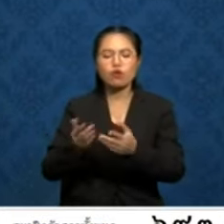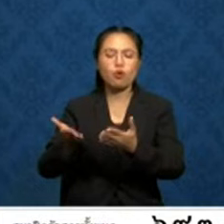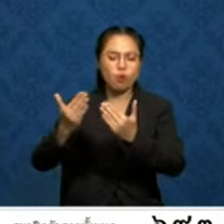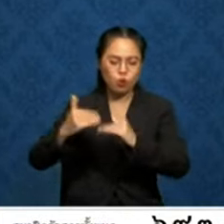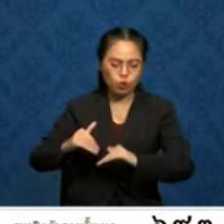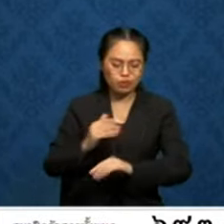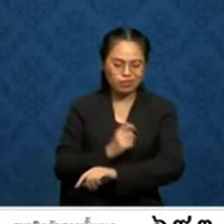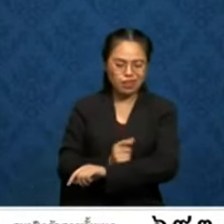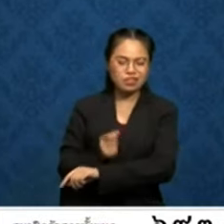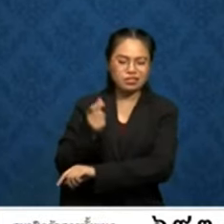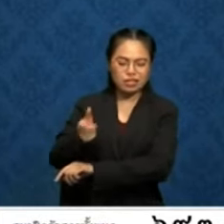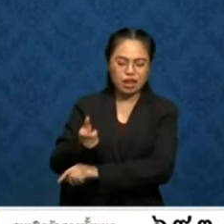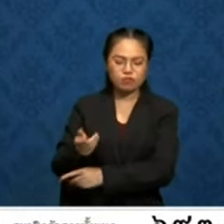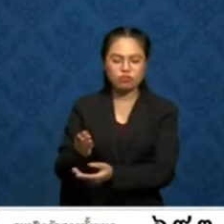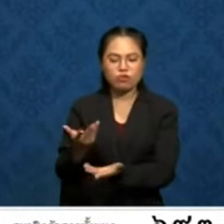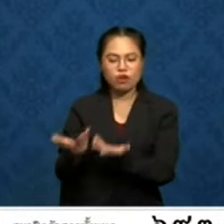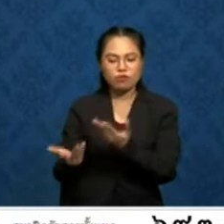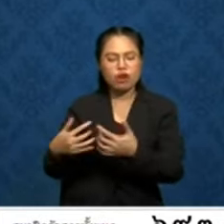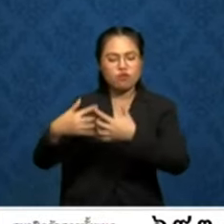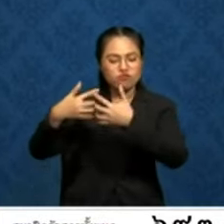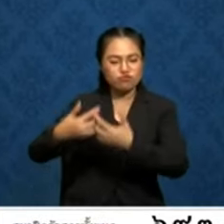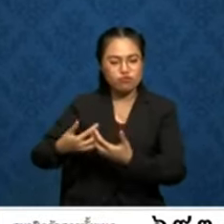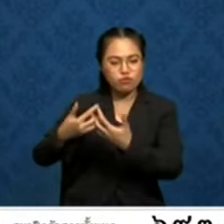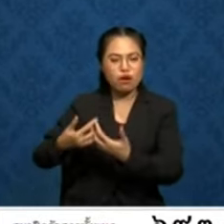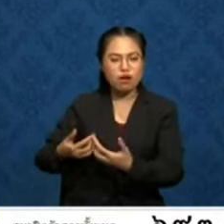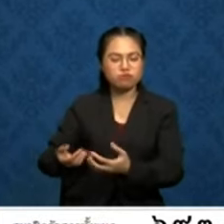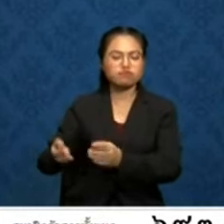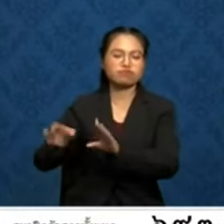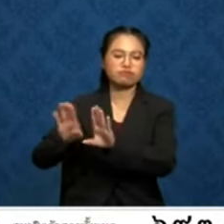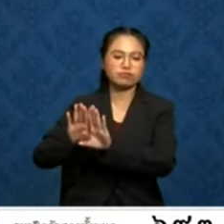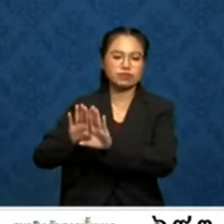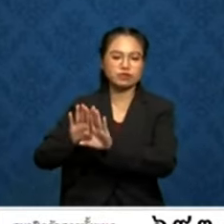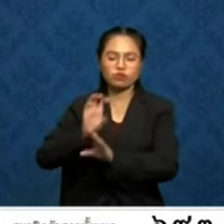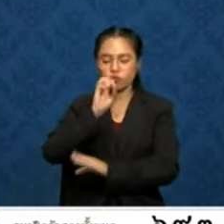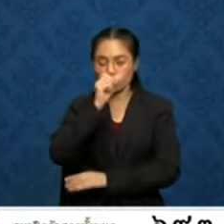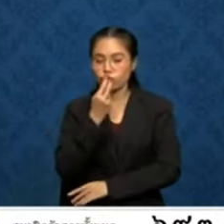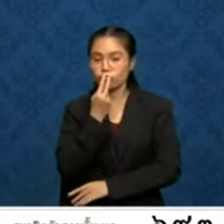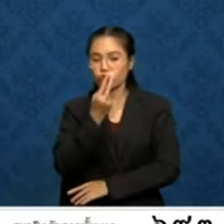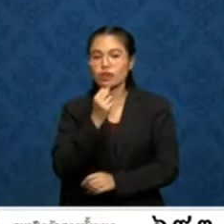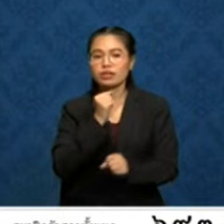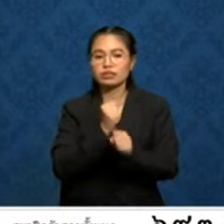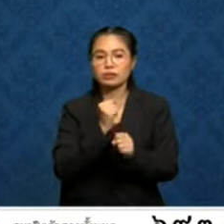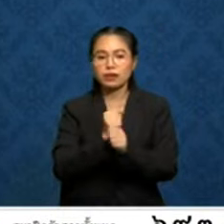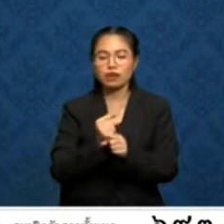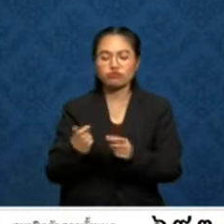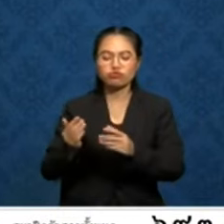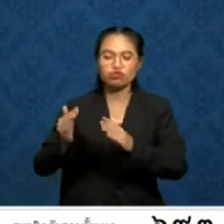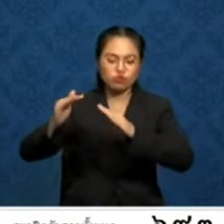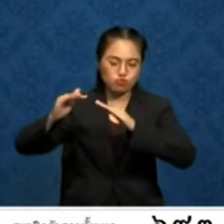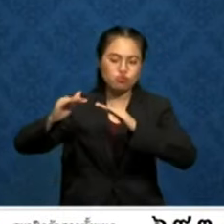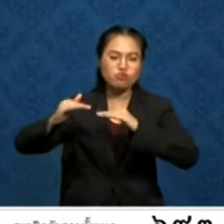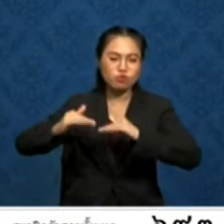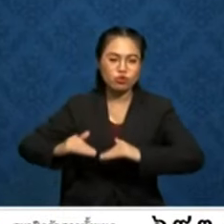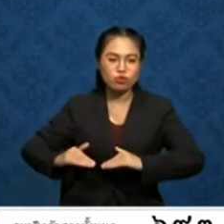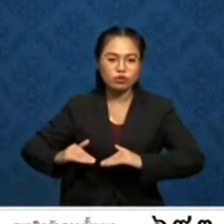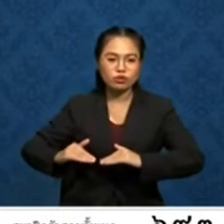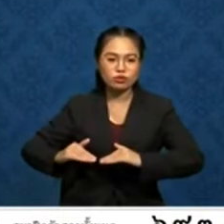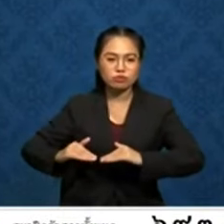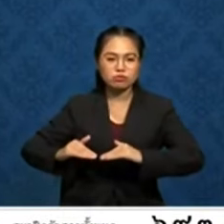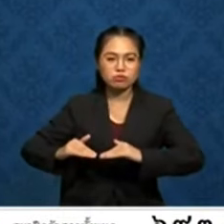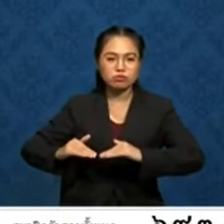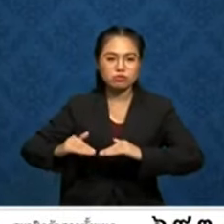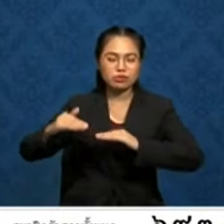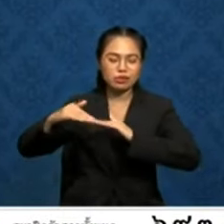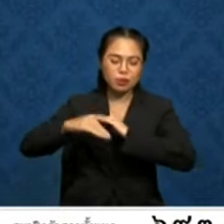านหรือปิดตัวลงสะท้อนให้เห็นจากอัตราการใช้กำลังการผลิตที่ลดระดับลงมาอยู่ในระดับต่ำกว่า